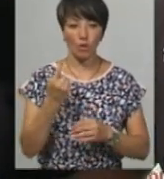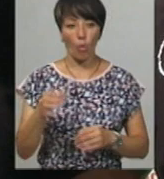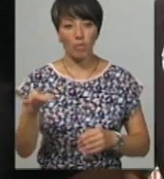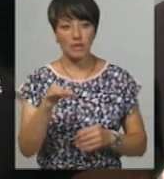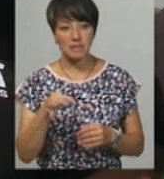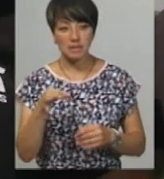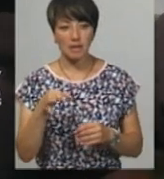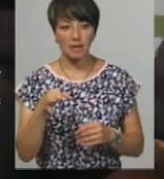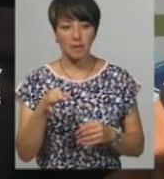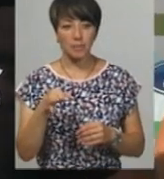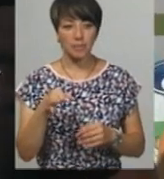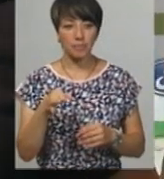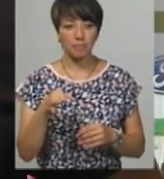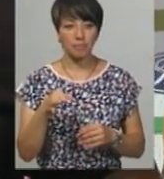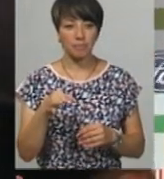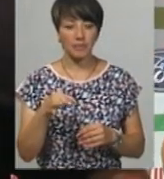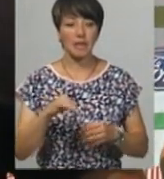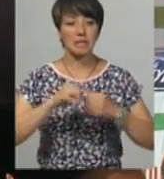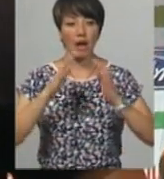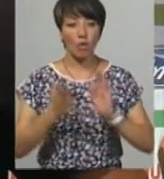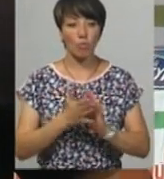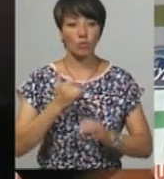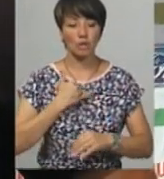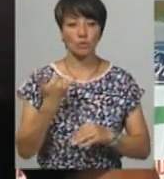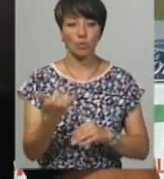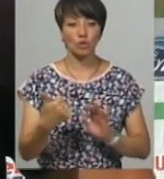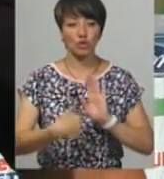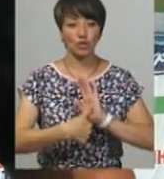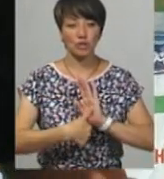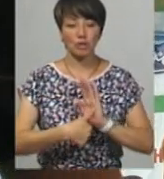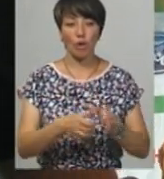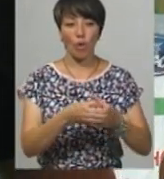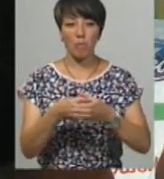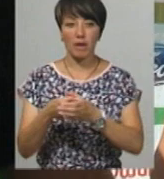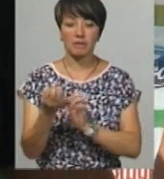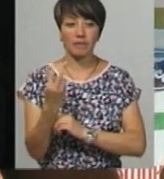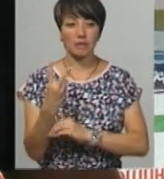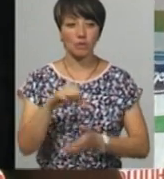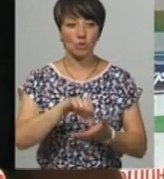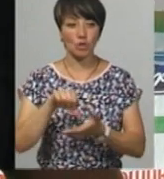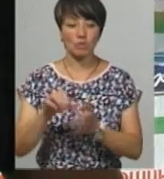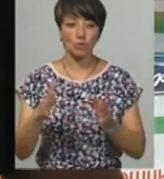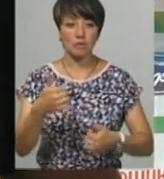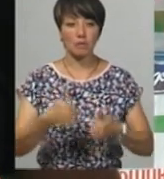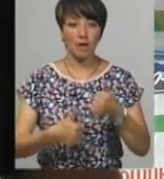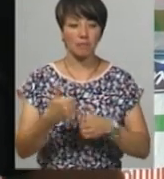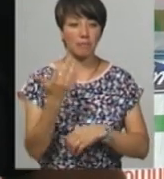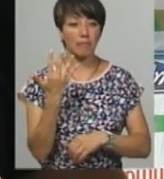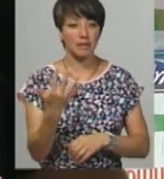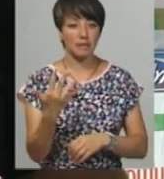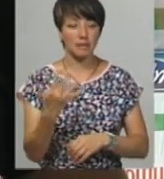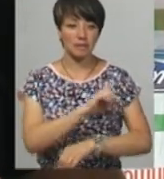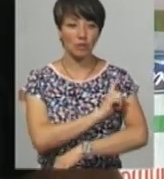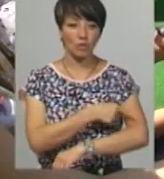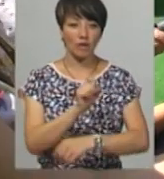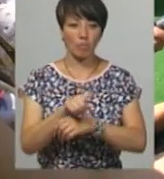одній області. І загалом у нас сьогодні 6 команд, тобто 12 учасників. Будуть змагатися вони в 5